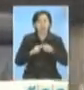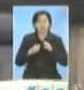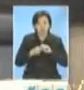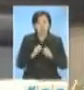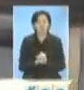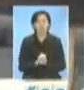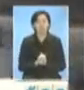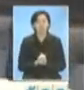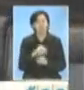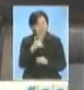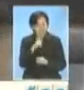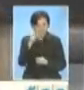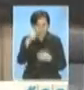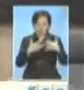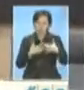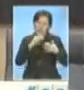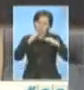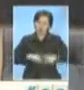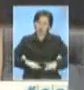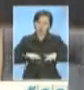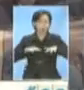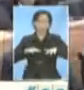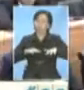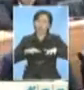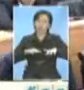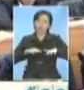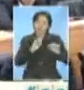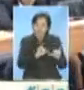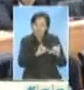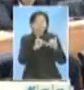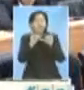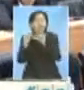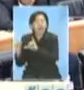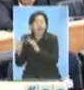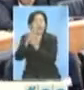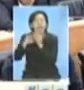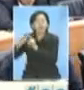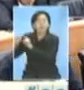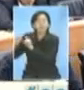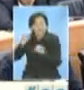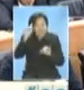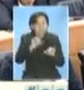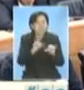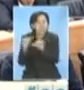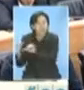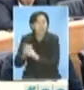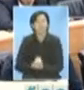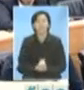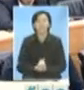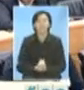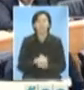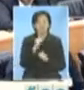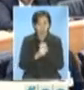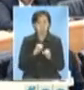แล้วเขาก็จะย้ายฐานการลงทุนไปประเทศเพื่อนบ้านแต่ผมจำได้ครับว่าหลังจากนั้นไม่นานแม้กระทั่งต้